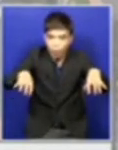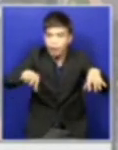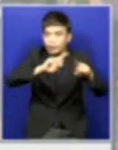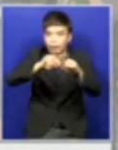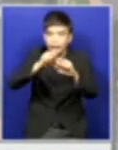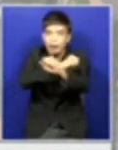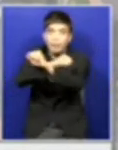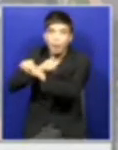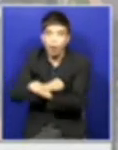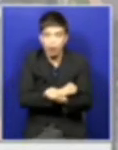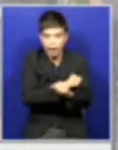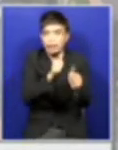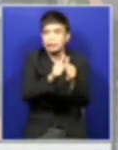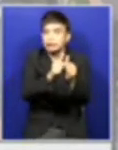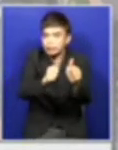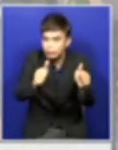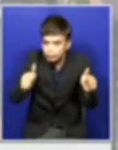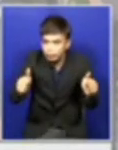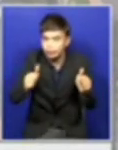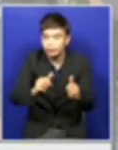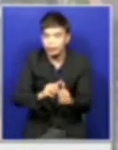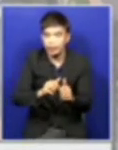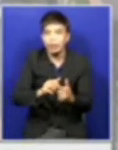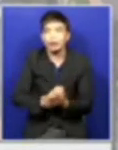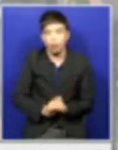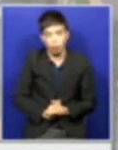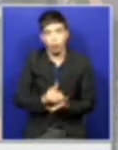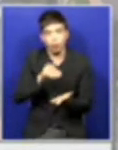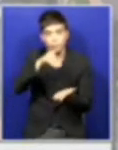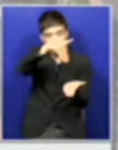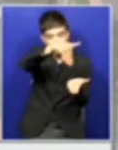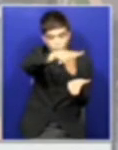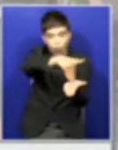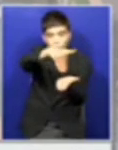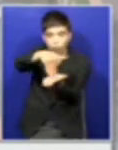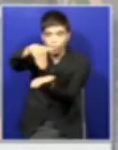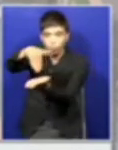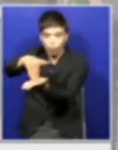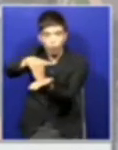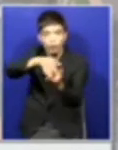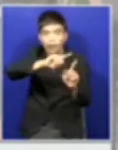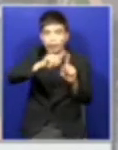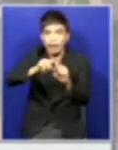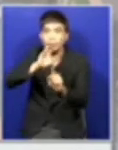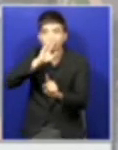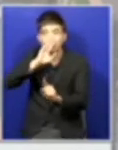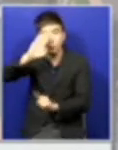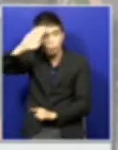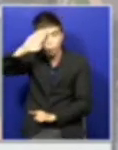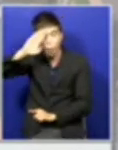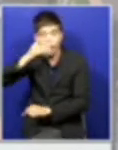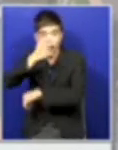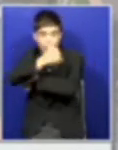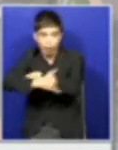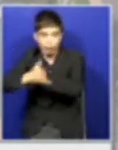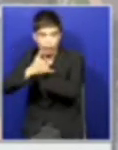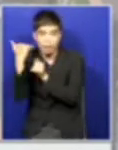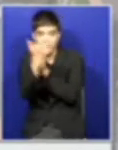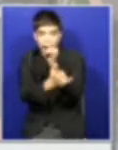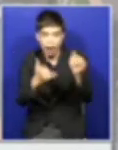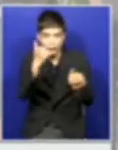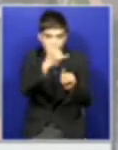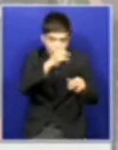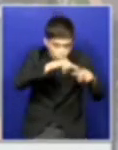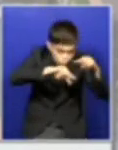นี่ยนะครับก็จะเป็นศูนย์รวมในการที่จะให้ชาวต่างประเทศมารักษาพยาบาลที่ประเทศไทยแต่ว่าท่านใช้เงินไ